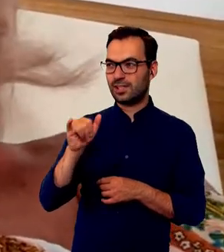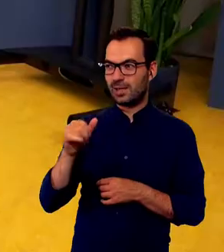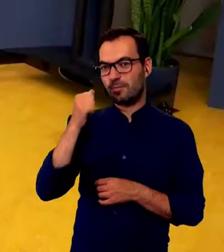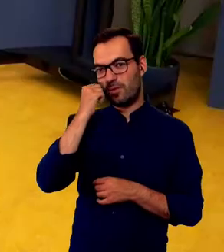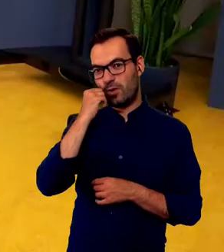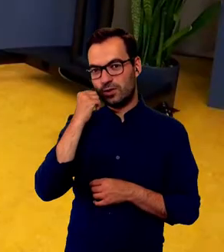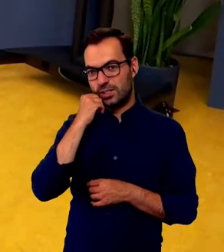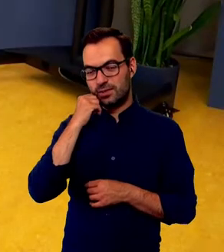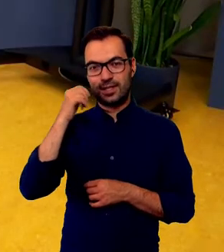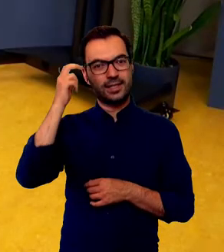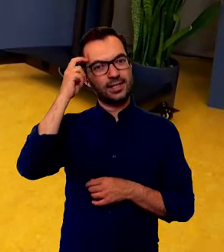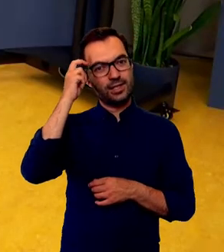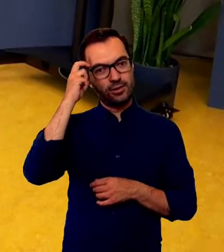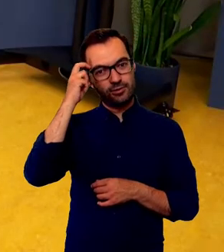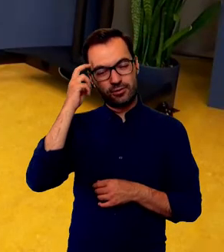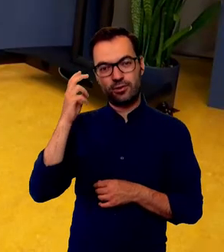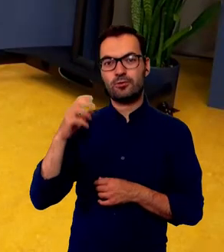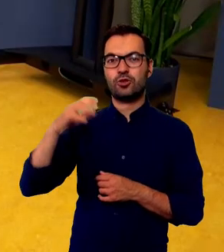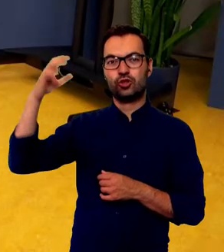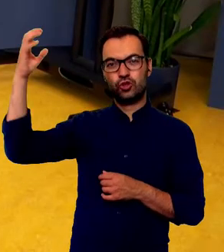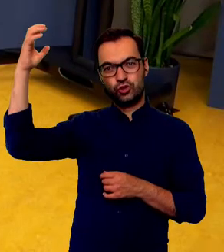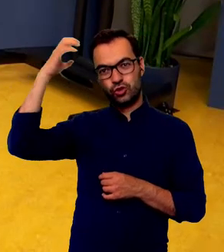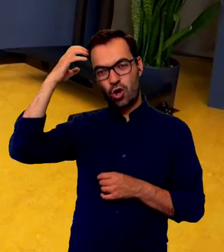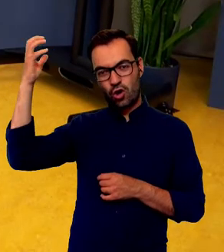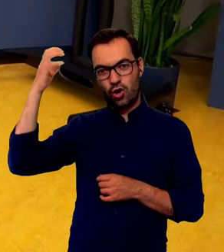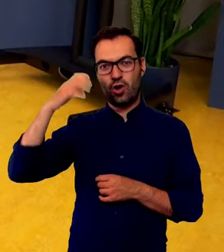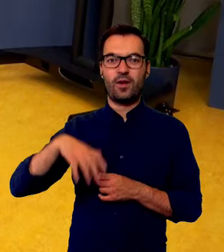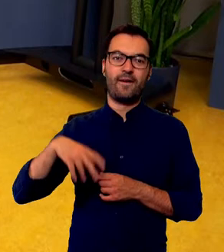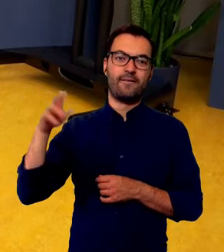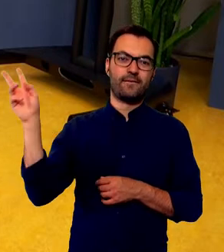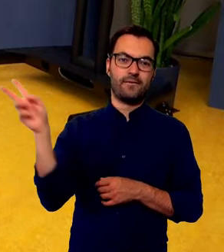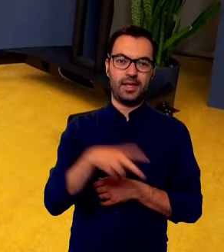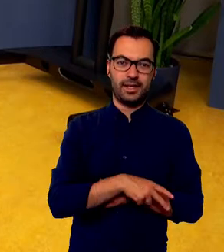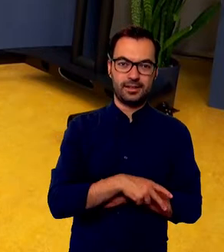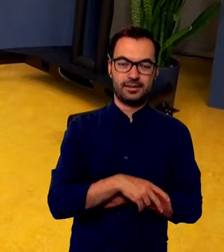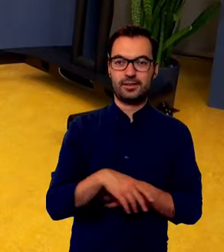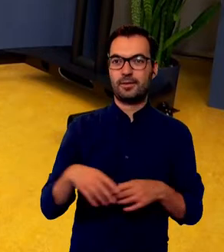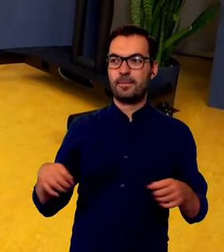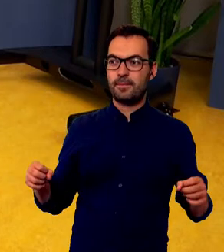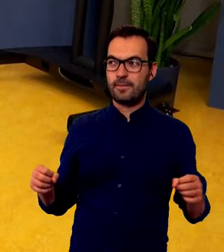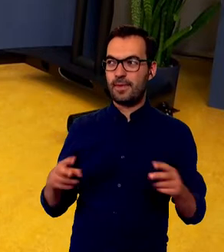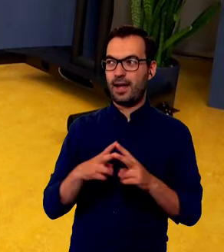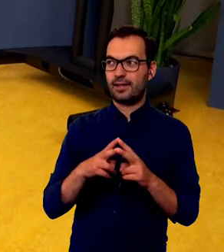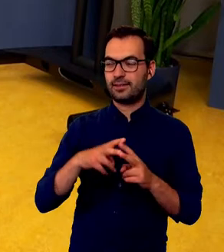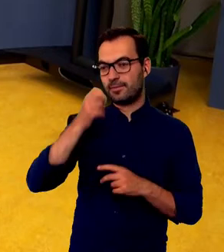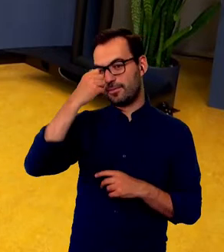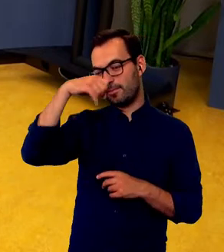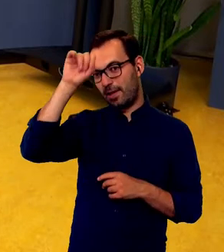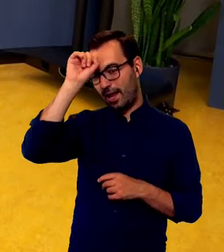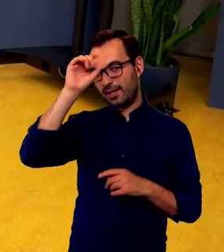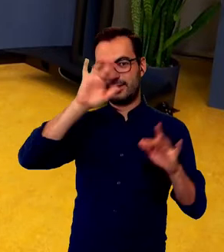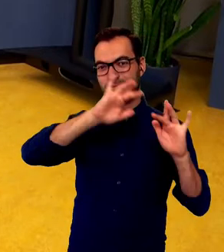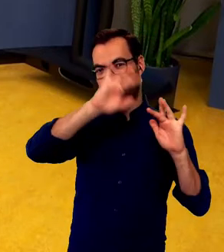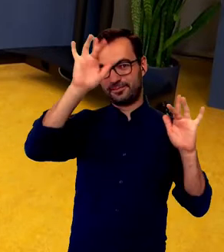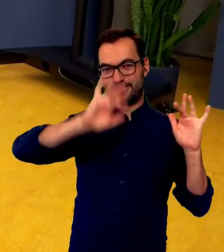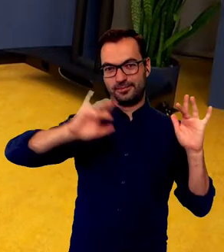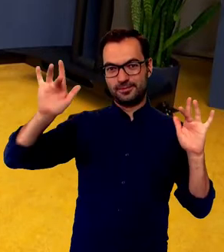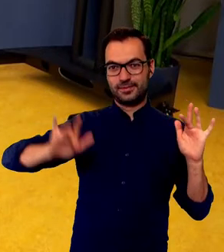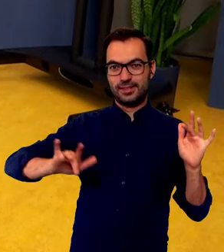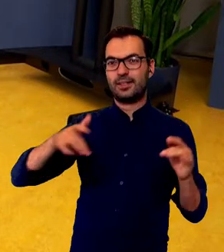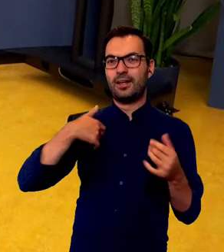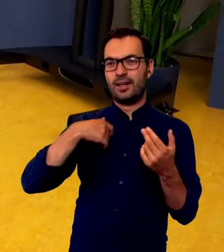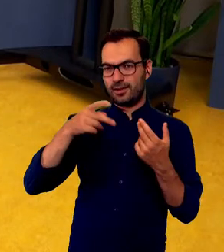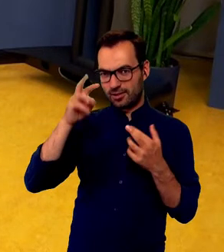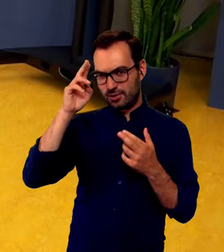Moskwa, Kijów, Sztokholm, Wiedeń, Paryż, Berlin. No, ja tych kultur